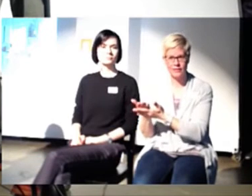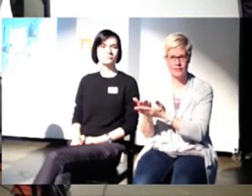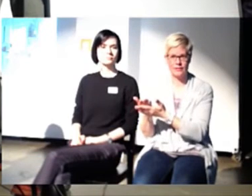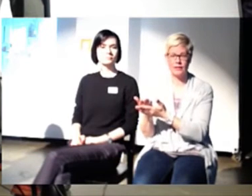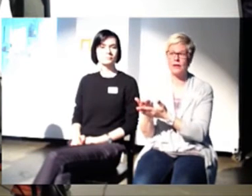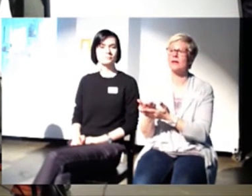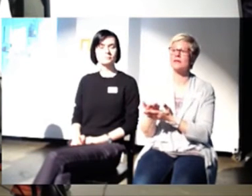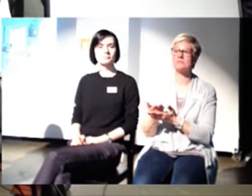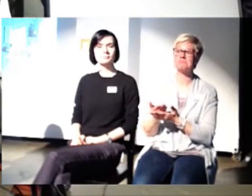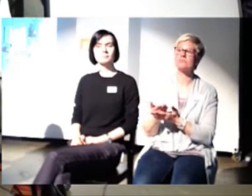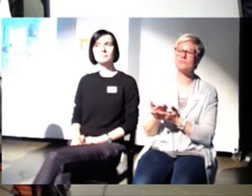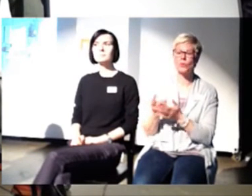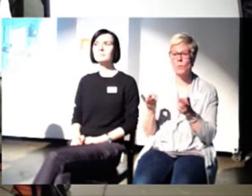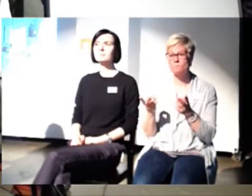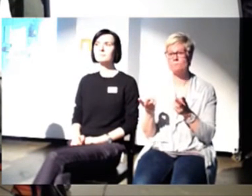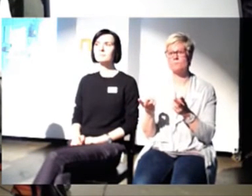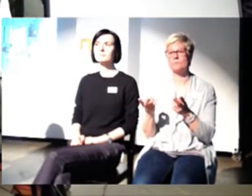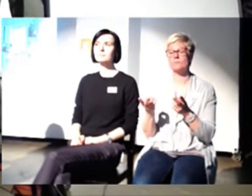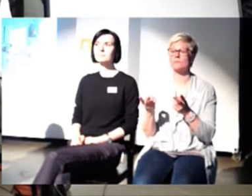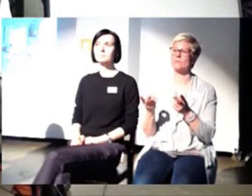aika avoimia ollaan